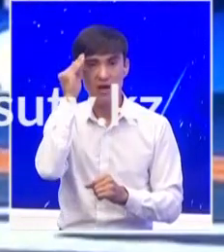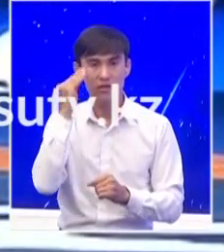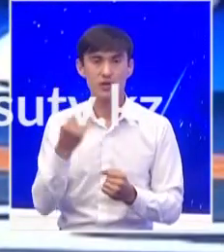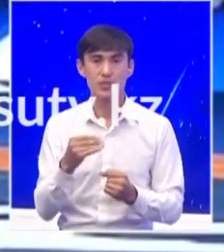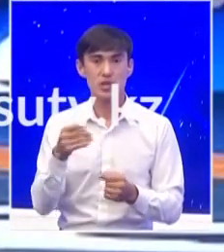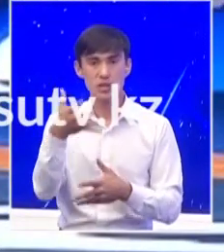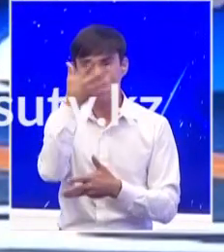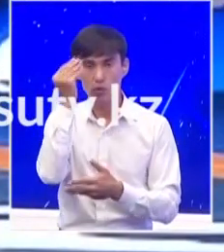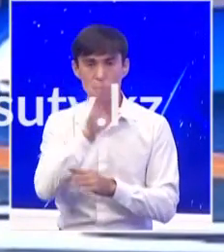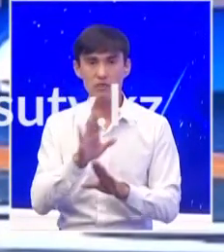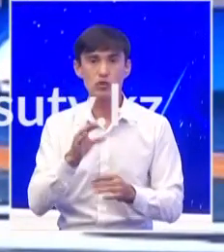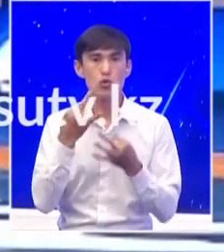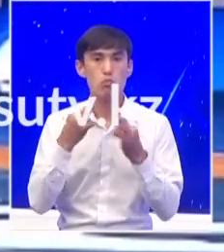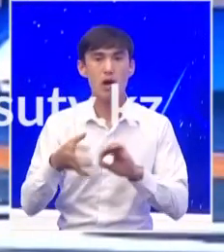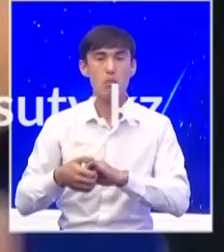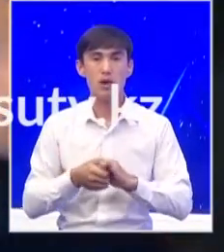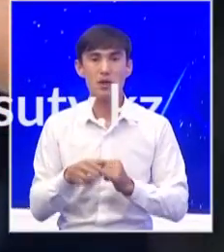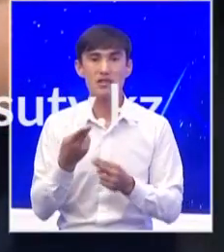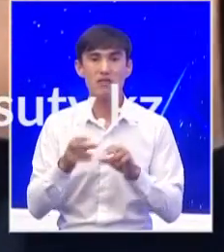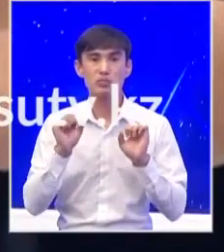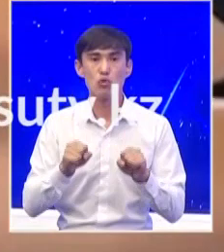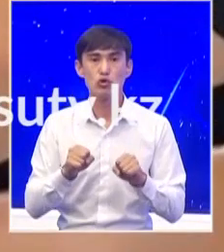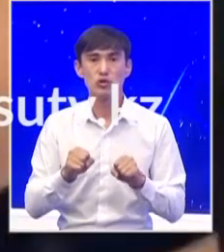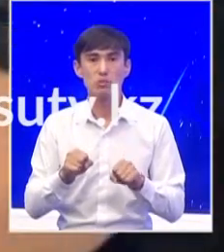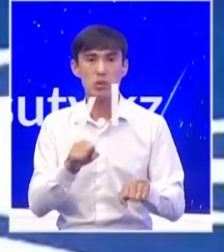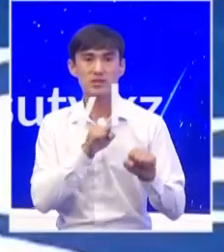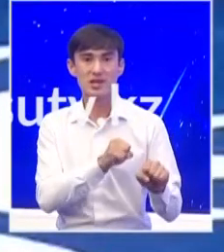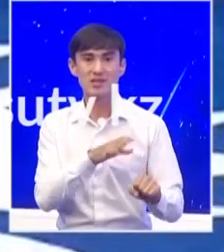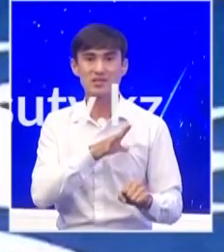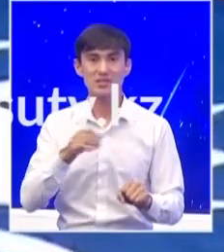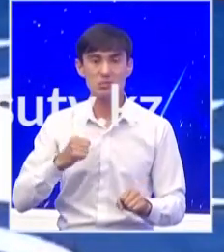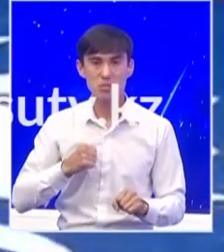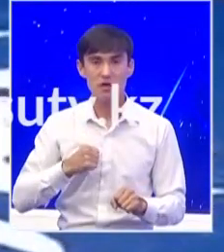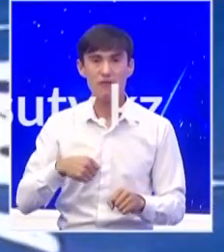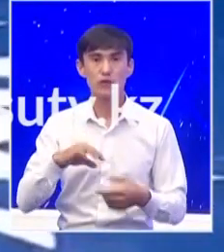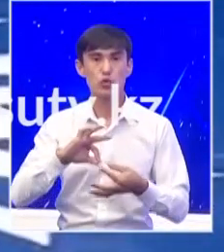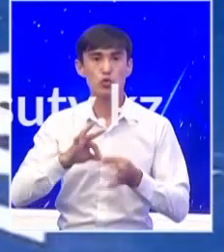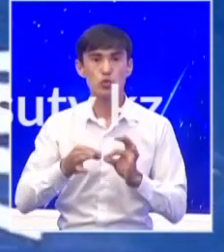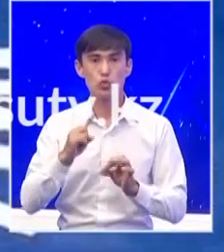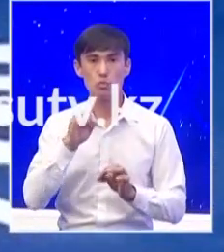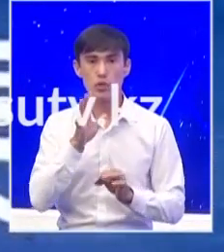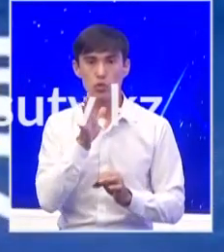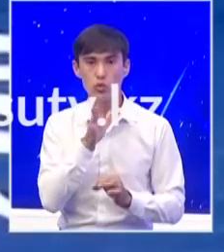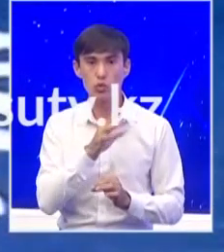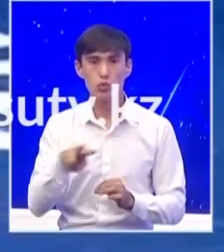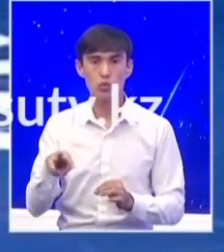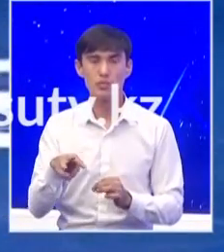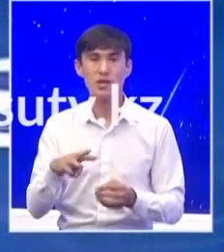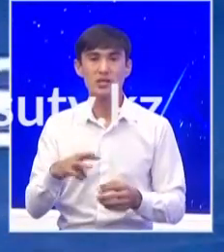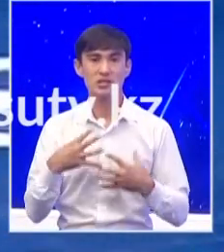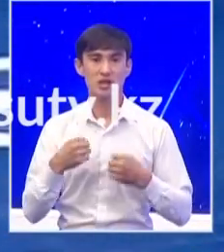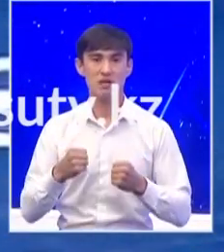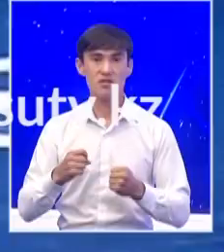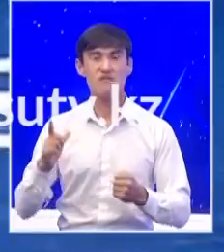стоит забывать, что любая борьба – это возможность постоять за себя в трудную минуту и просто отличный способ стать сильней, здоровей